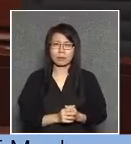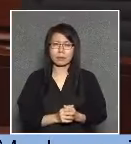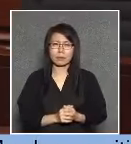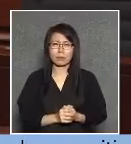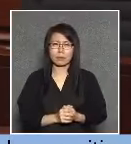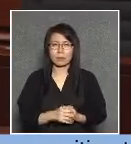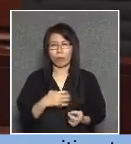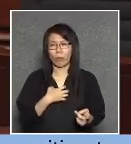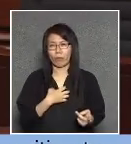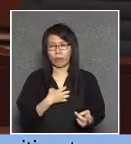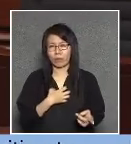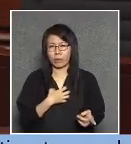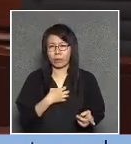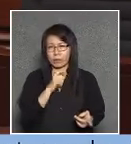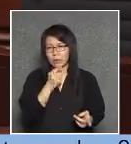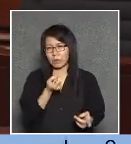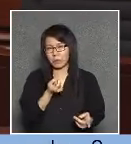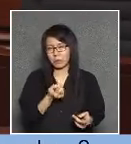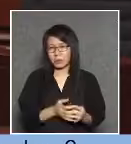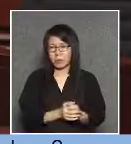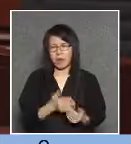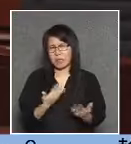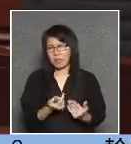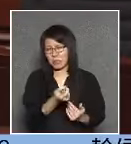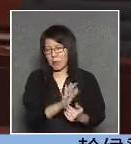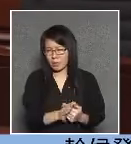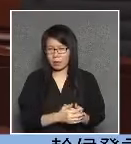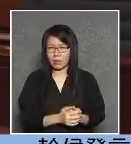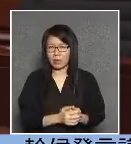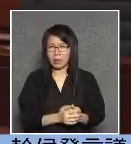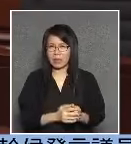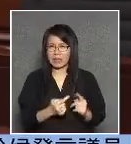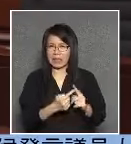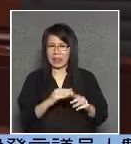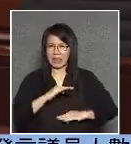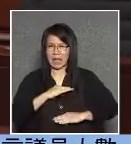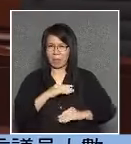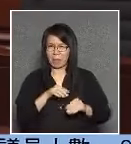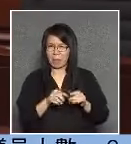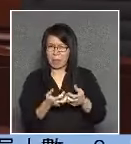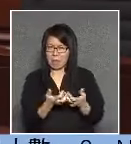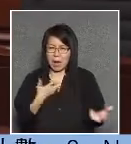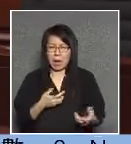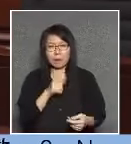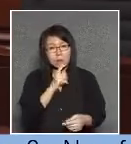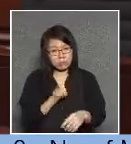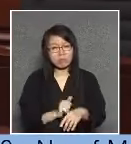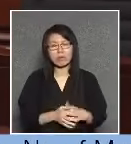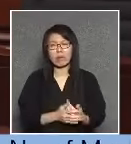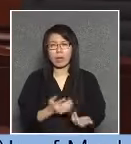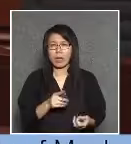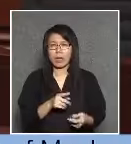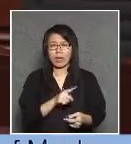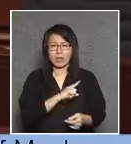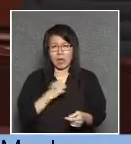我覺得他們有少少，或者不是少少，人格是非常之大的分裂，無能又無